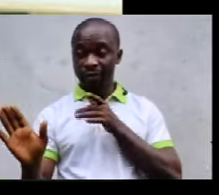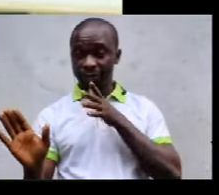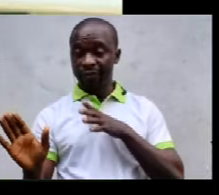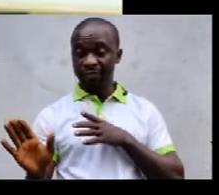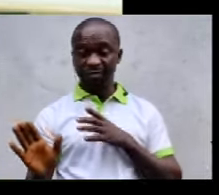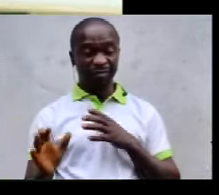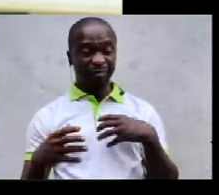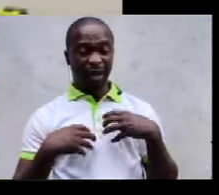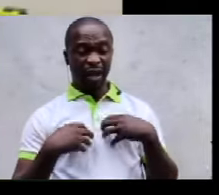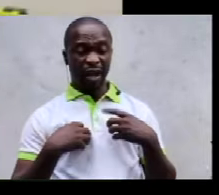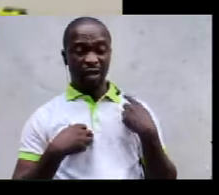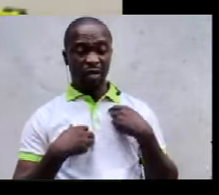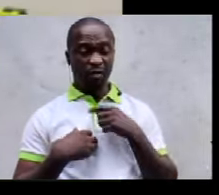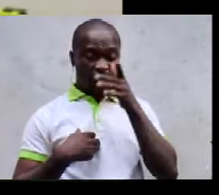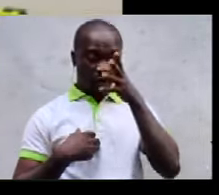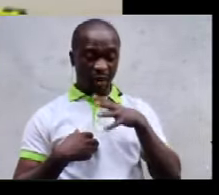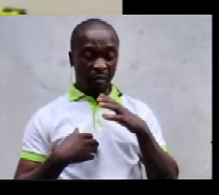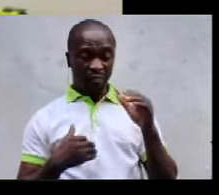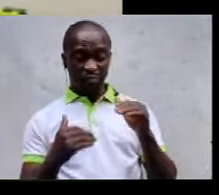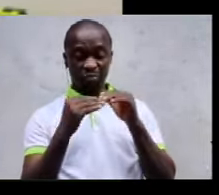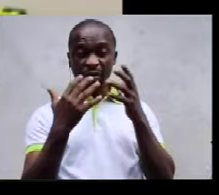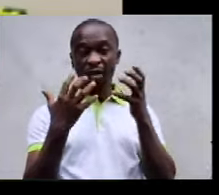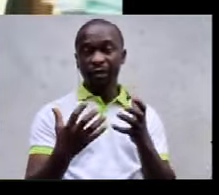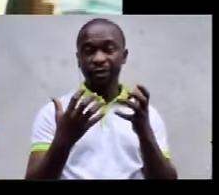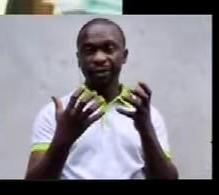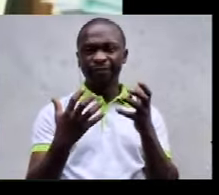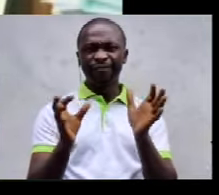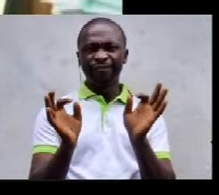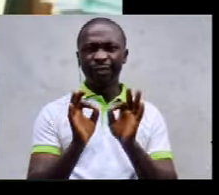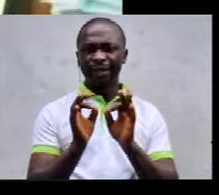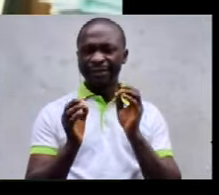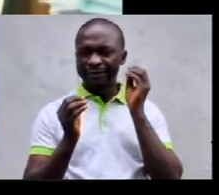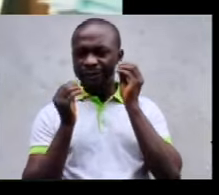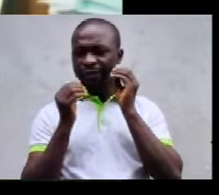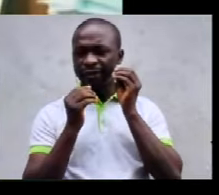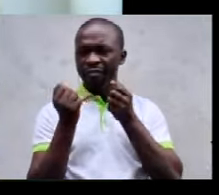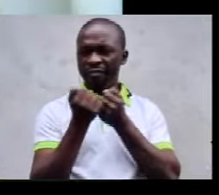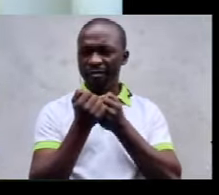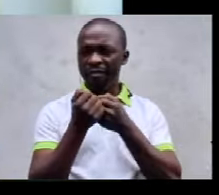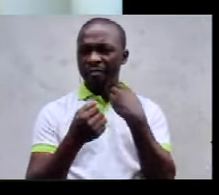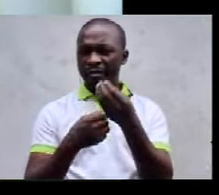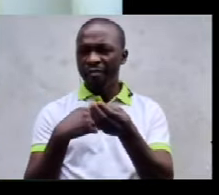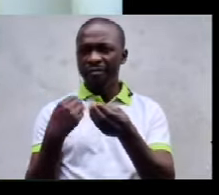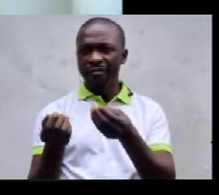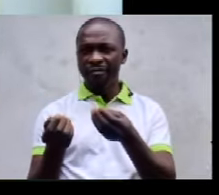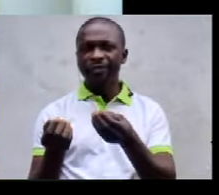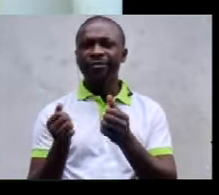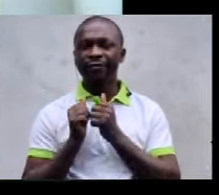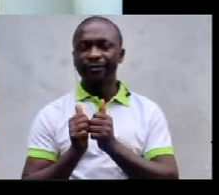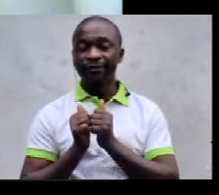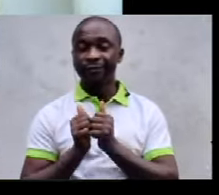en termes d'égalité des droits et des chances hommes-femmes. On a l'habitude de, si je peux dire